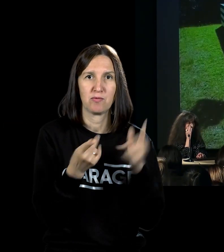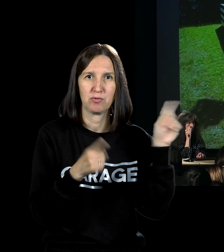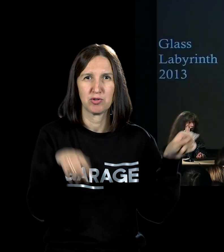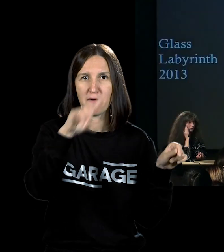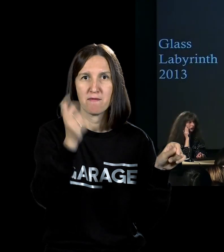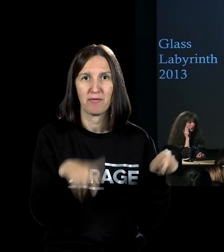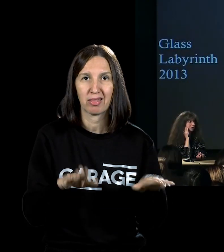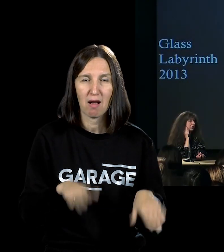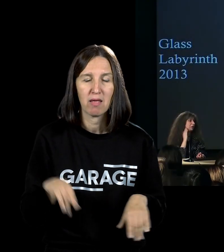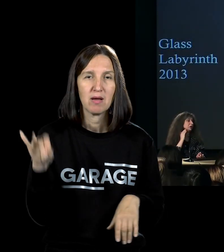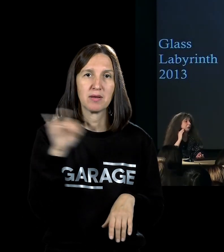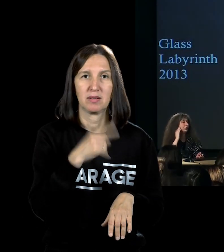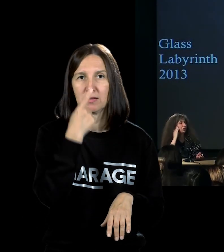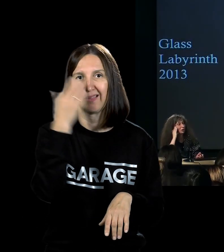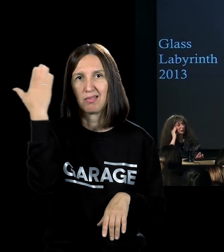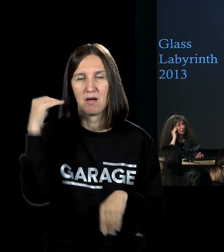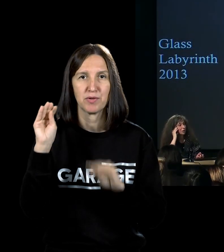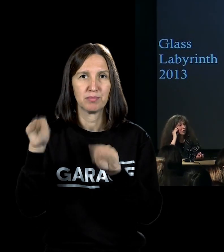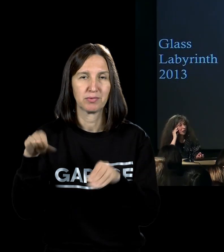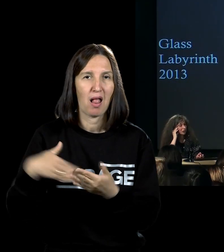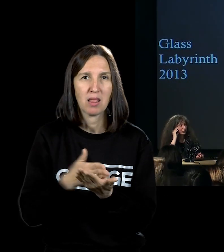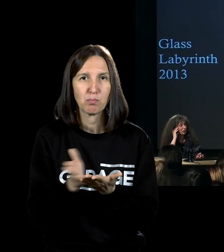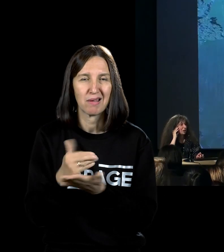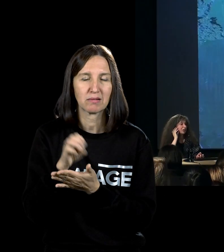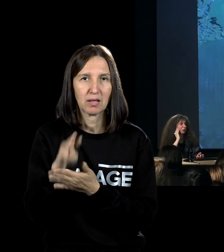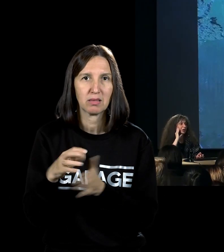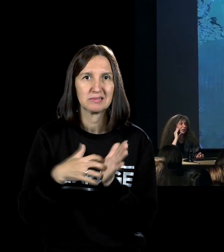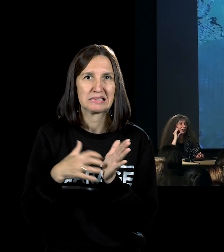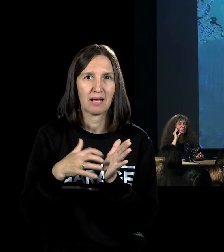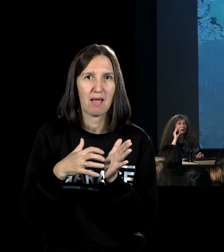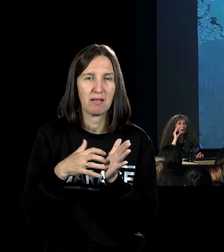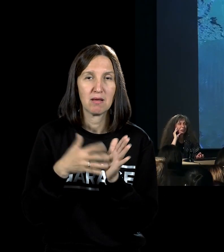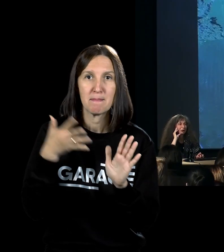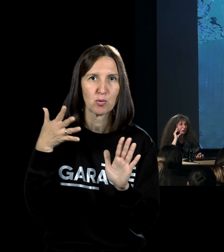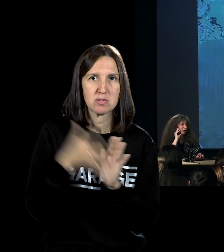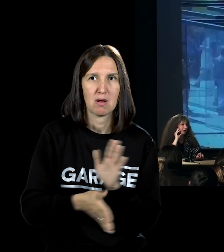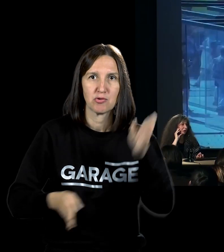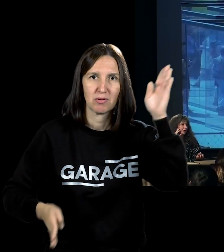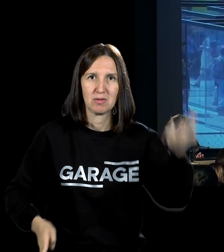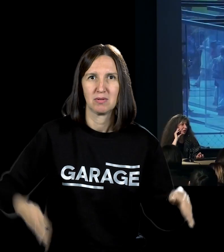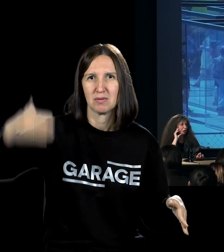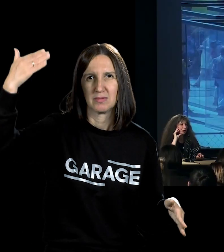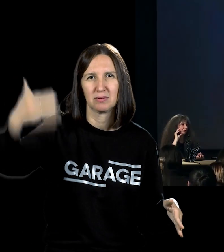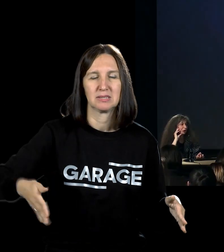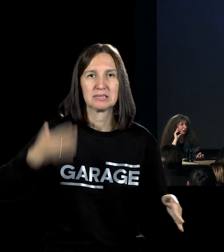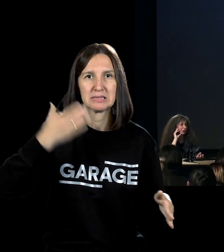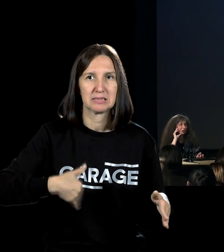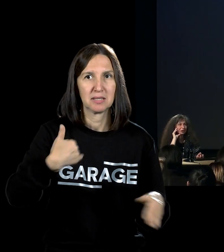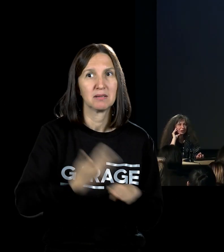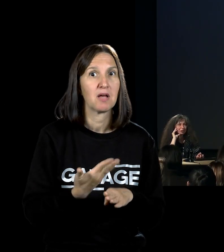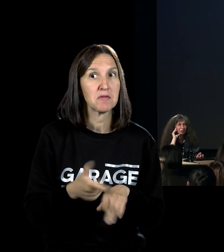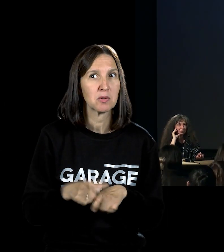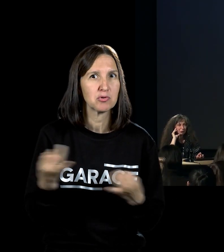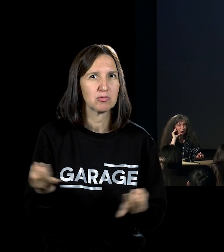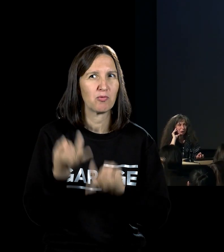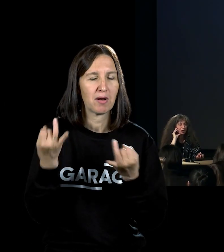и относительно недавний лабиринт стеклянный с прозрачными стенами, наверное, очень увлекательный